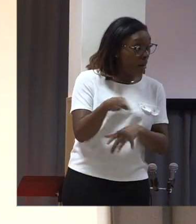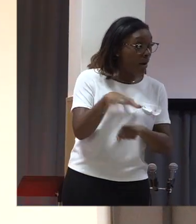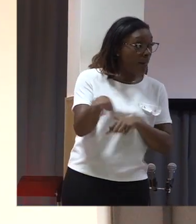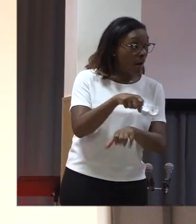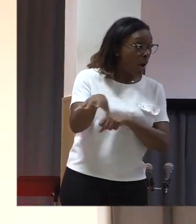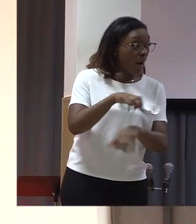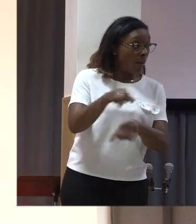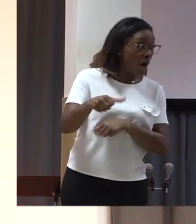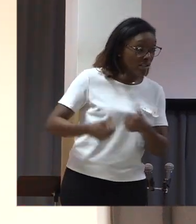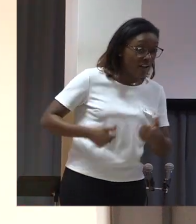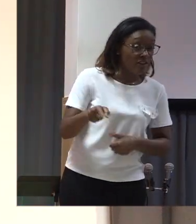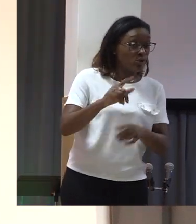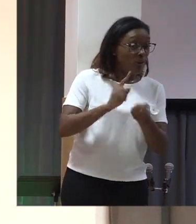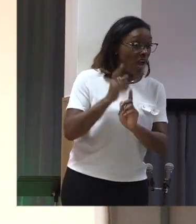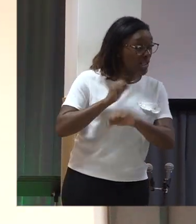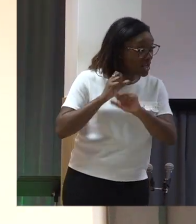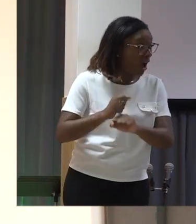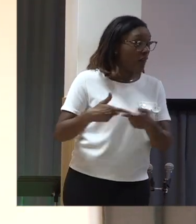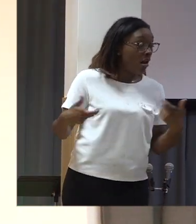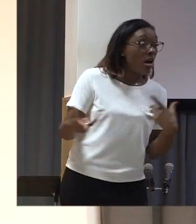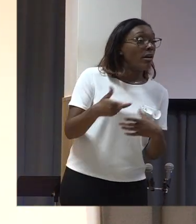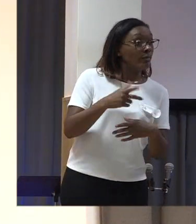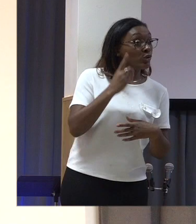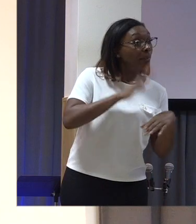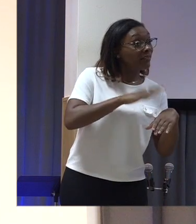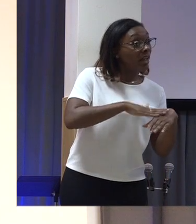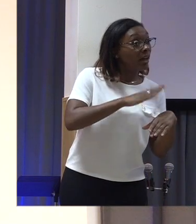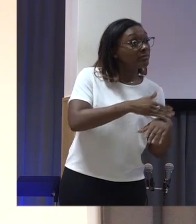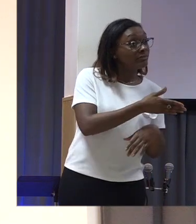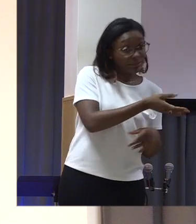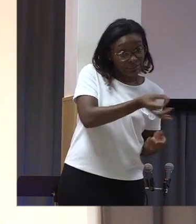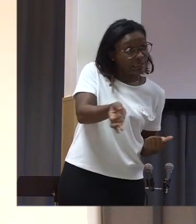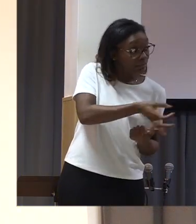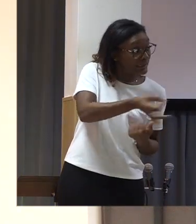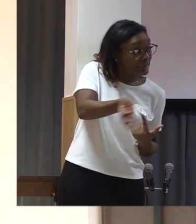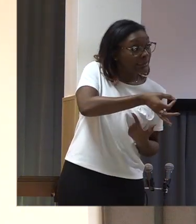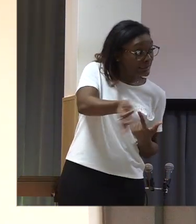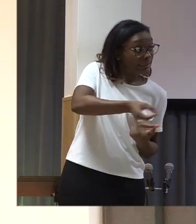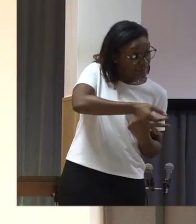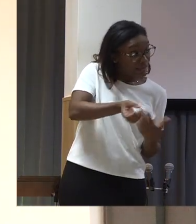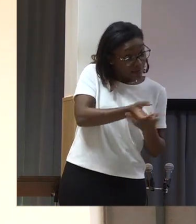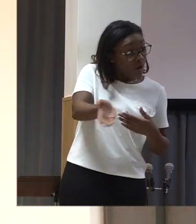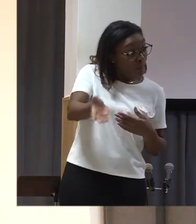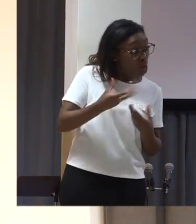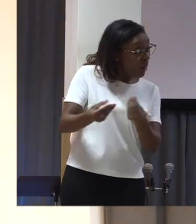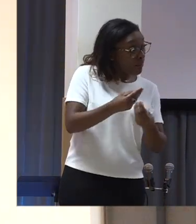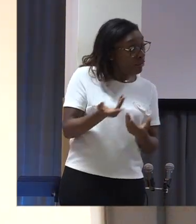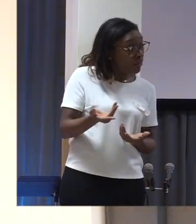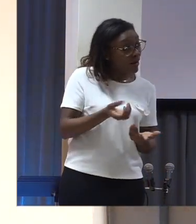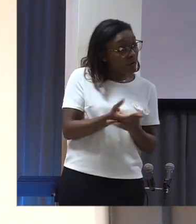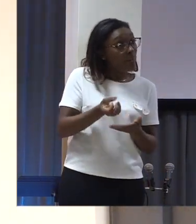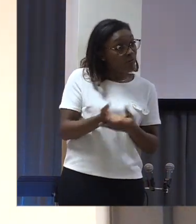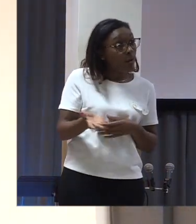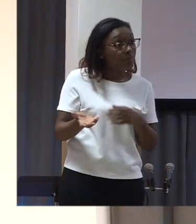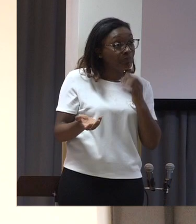au service de ses chars de guerre, de ses chevaux. Ils auront à courir devant son char personnel. Il